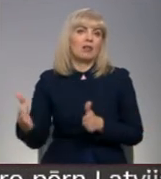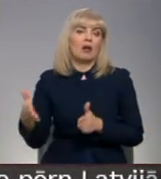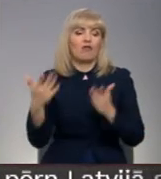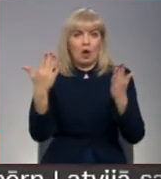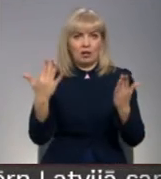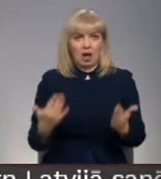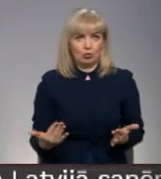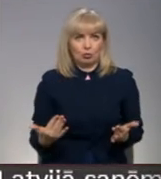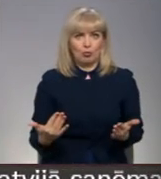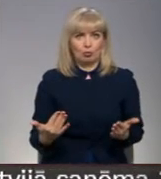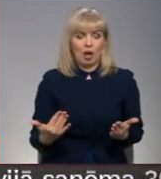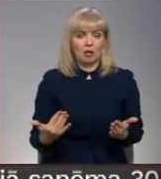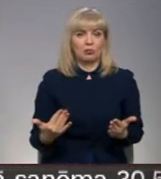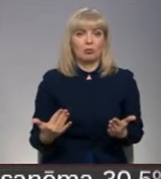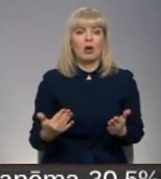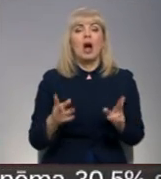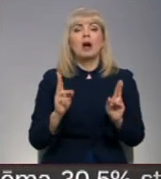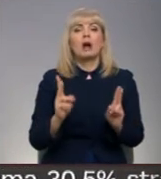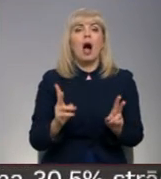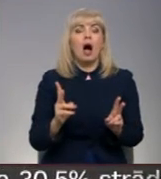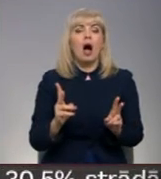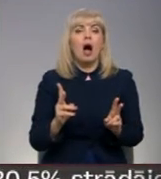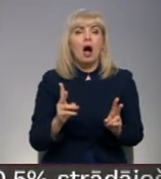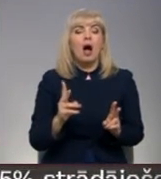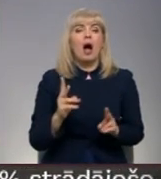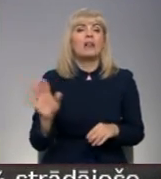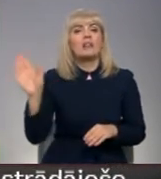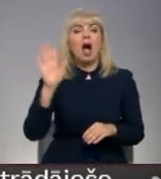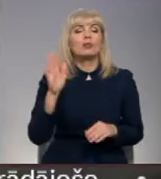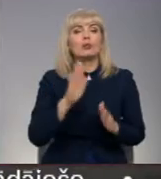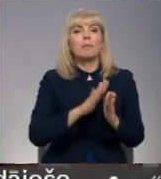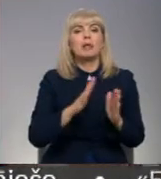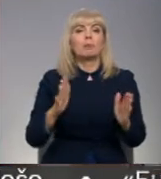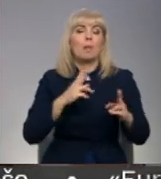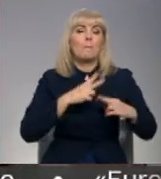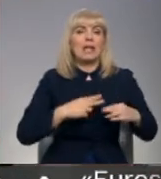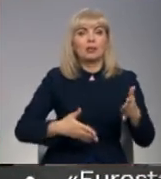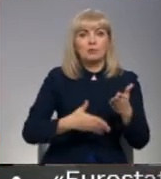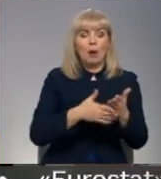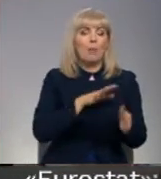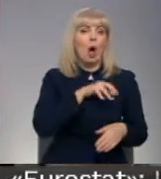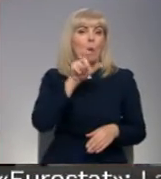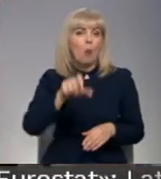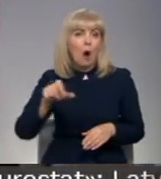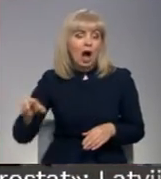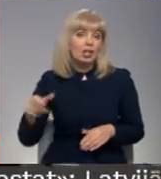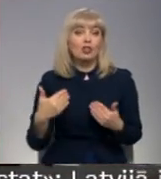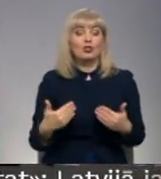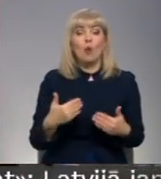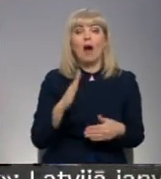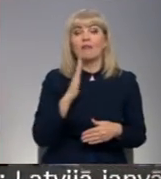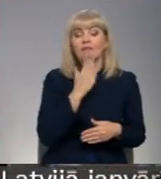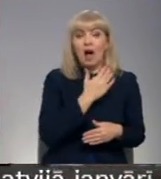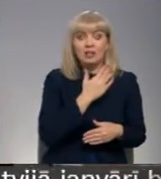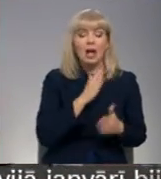kāds ir tapis ar Nacionālās bibliotēkas atbalsta biedrības palīdzību. Ogrēnieši, kuri jau šovasar savas